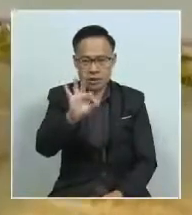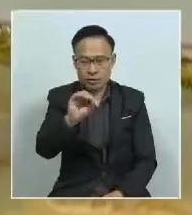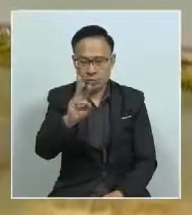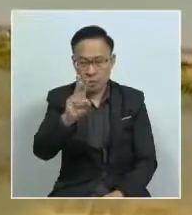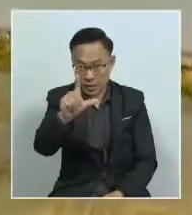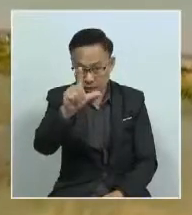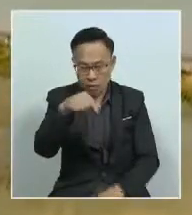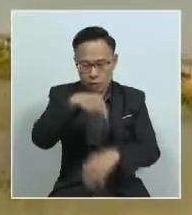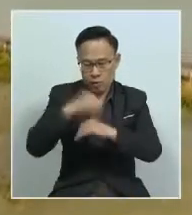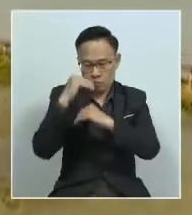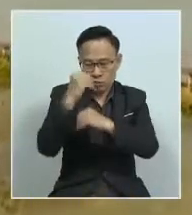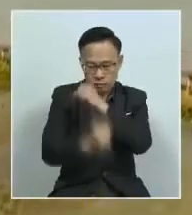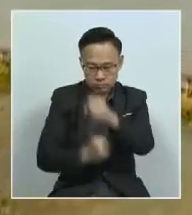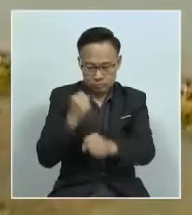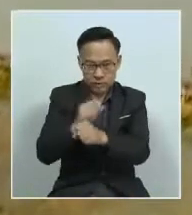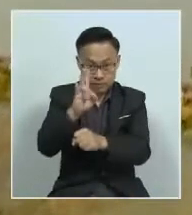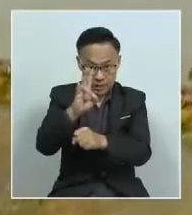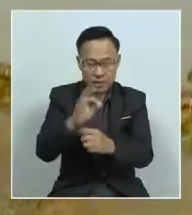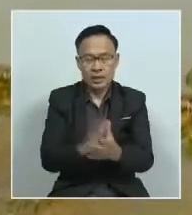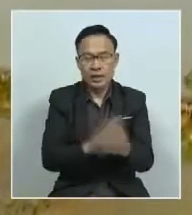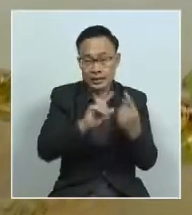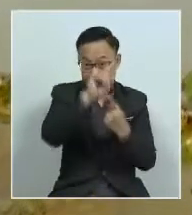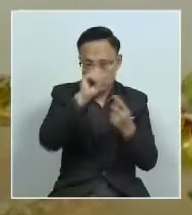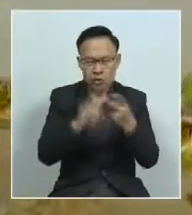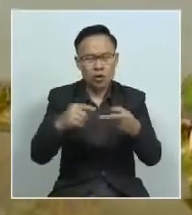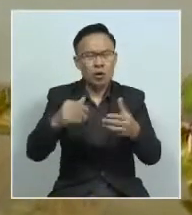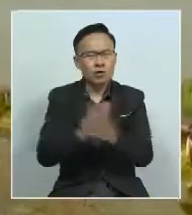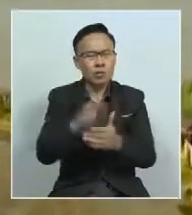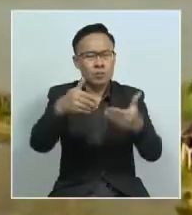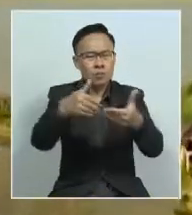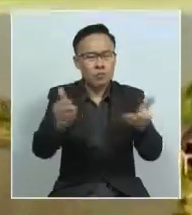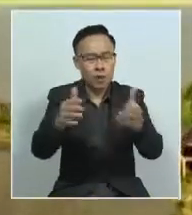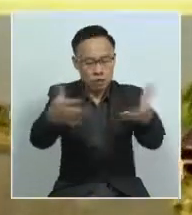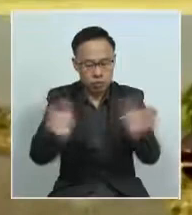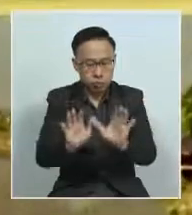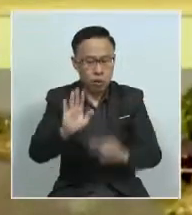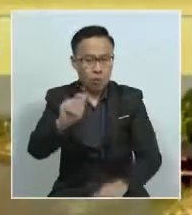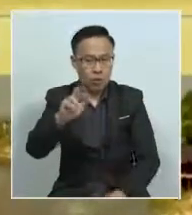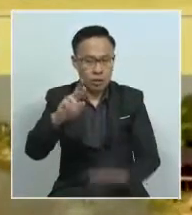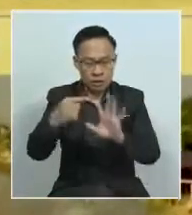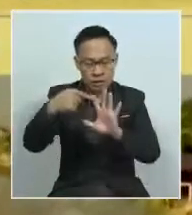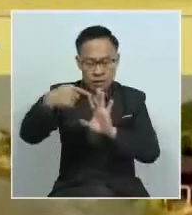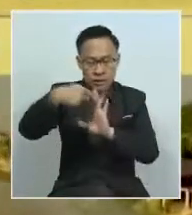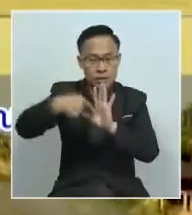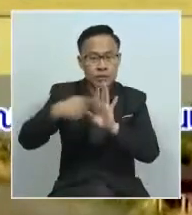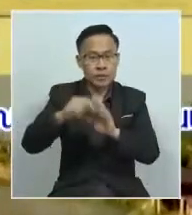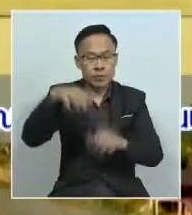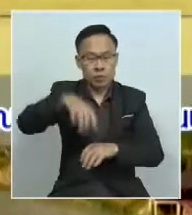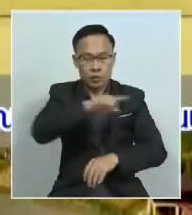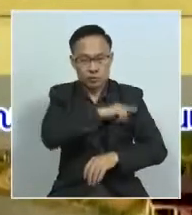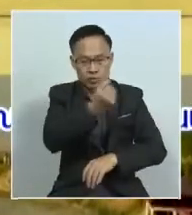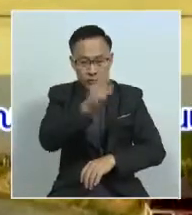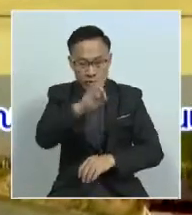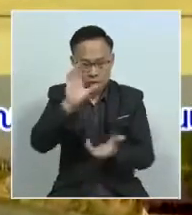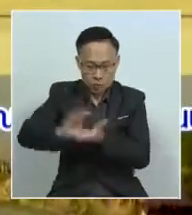เนินการ7ปีขณะที่บึงบรเพชรมีแผนหลักทั้งสิ้น6ด้าน56โครงการดำเนินการโดย17หน่วยงานว